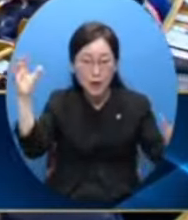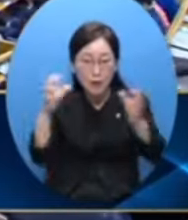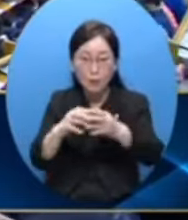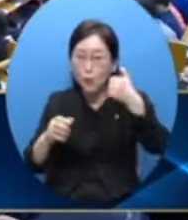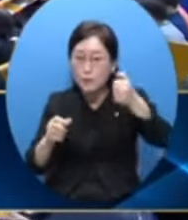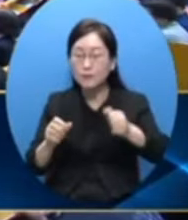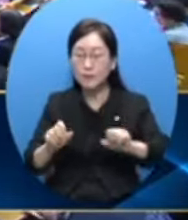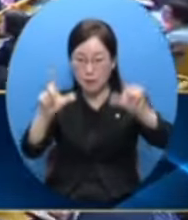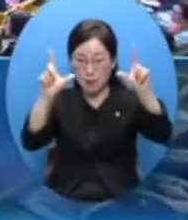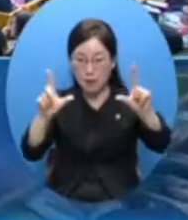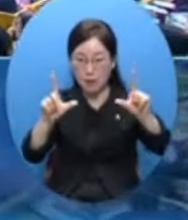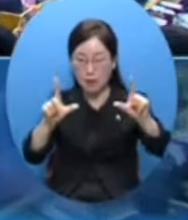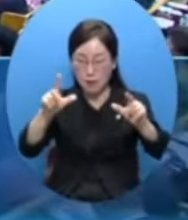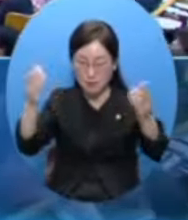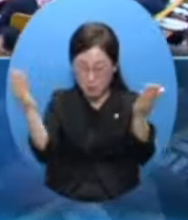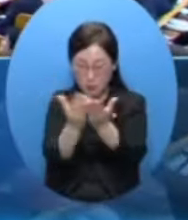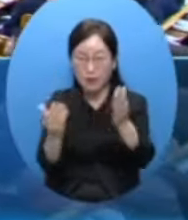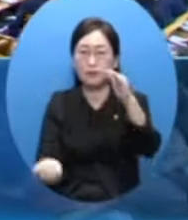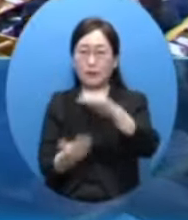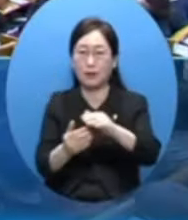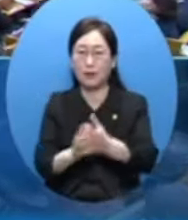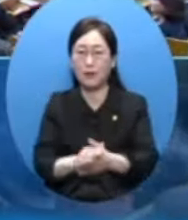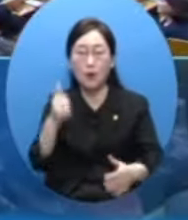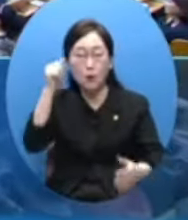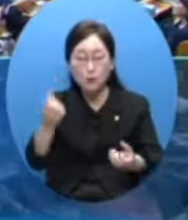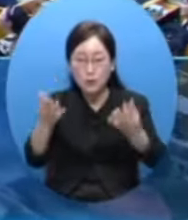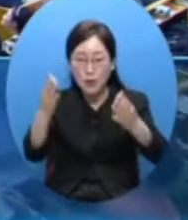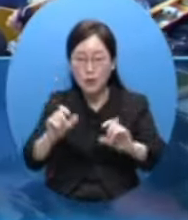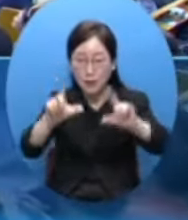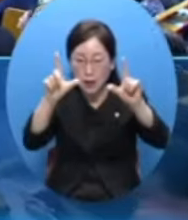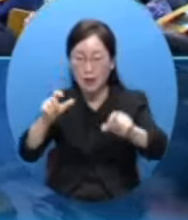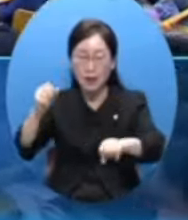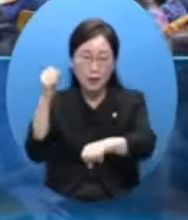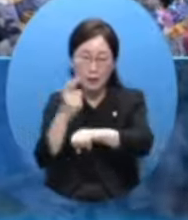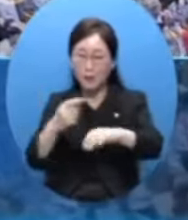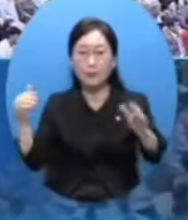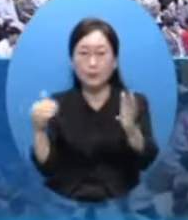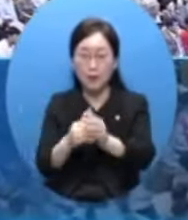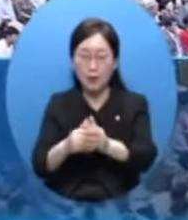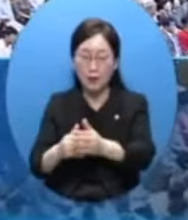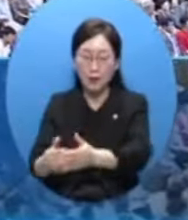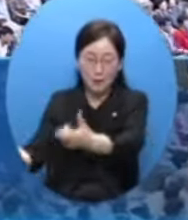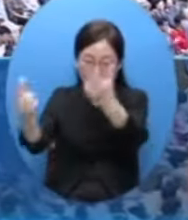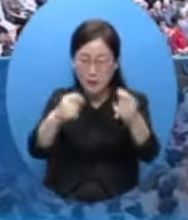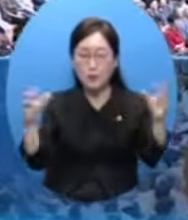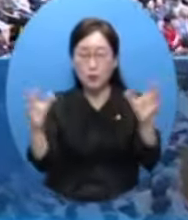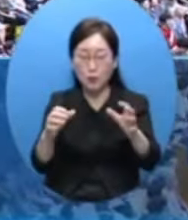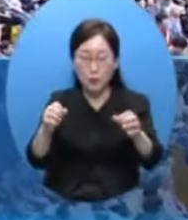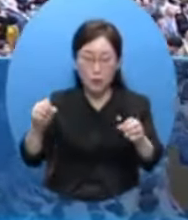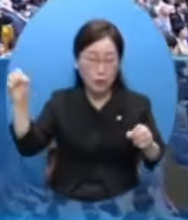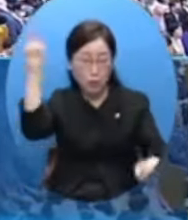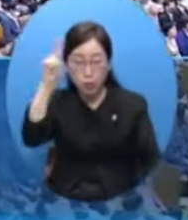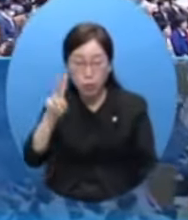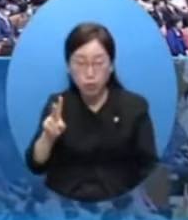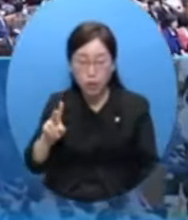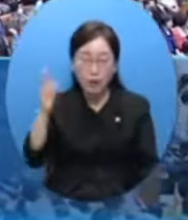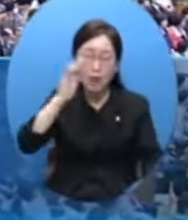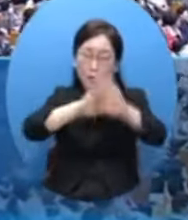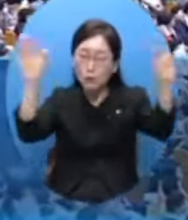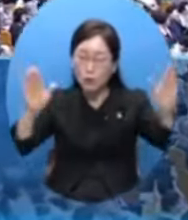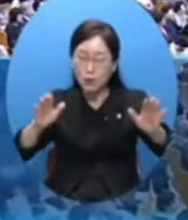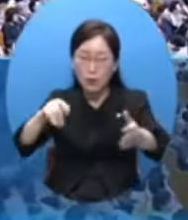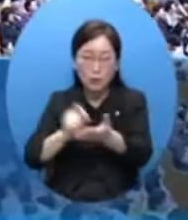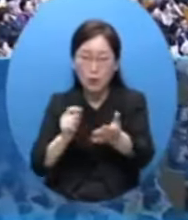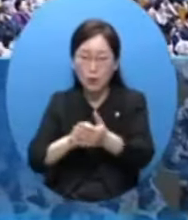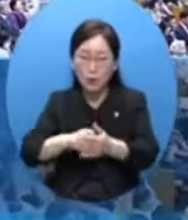2장 1절로 4절입니다 오순절날이 이미 이름에 그들이 다 같이 한 곳에 모였더니 호련히 하늘로부터 급하고 강한 바람 같은 소리가